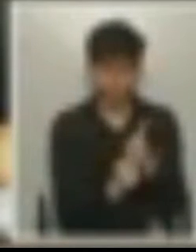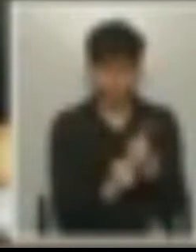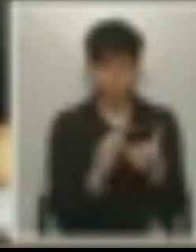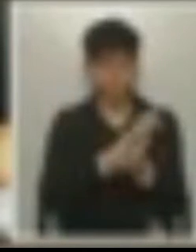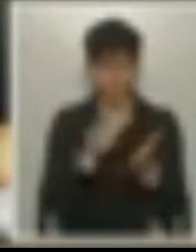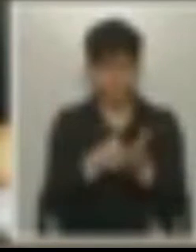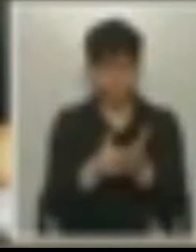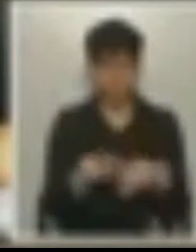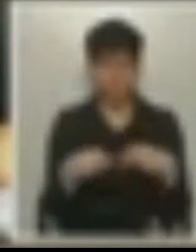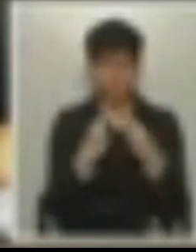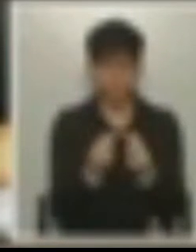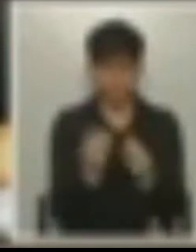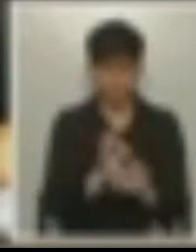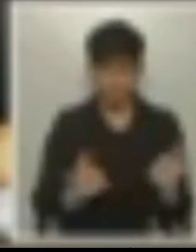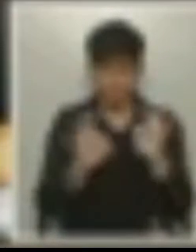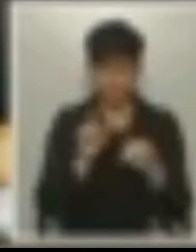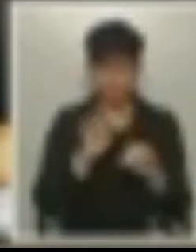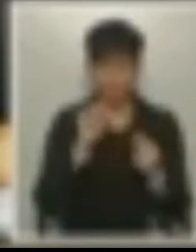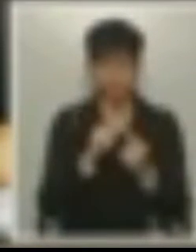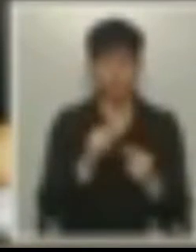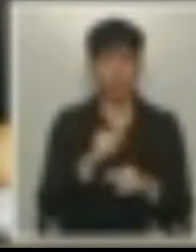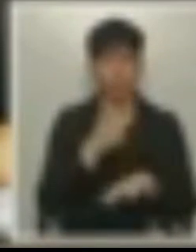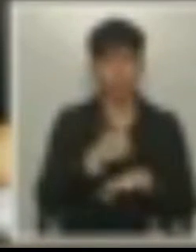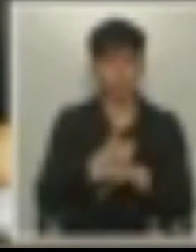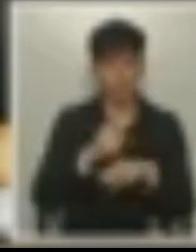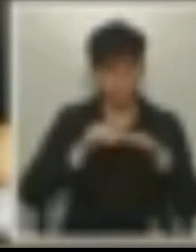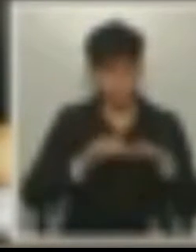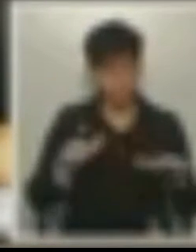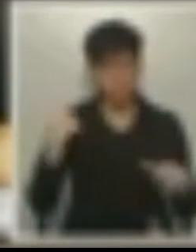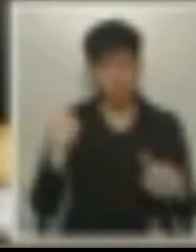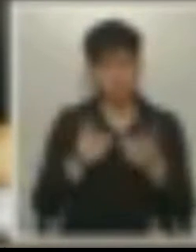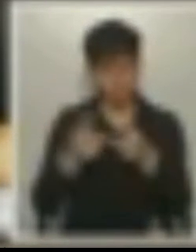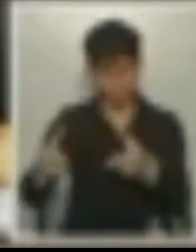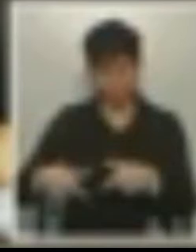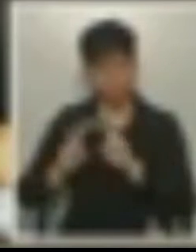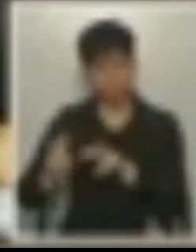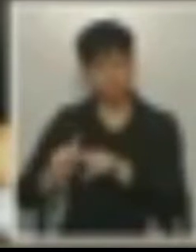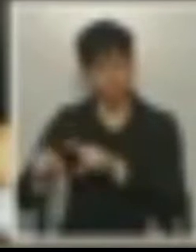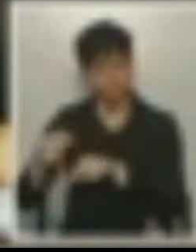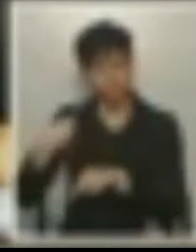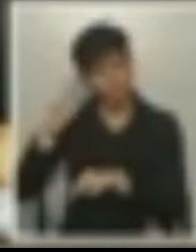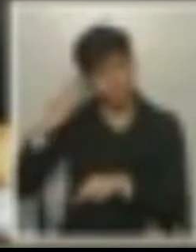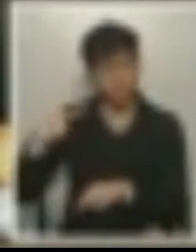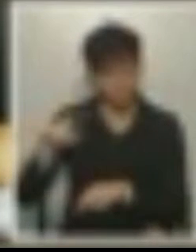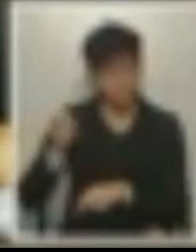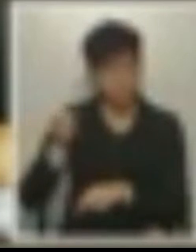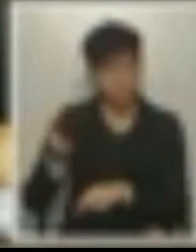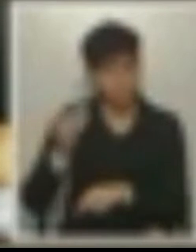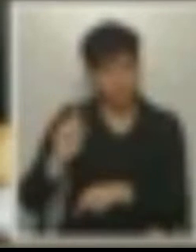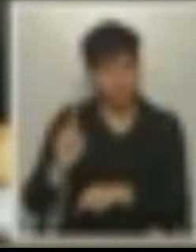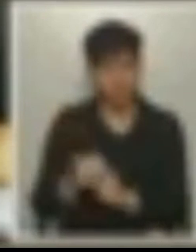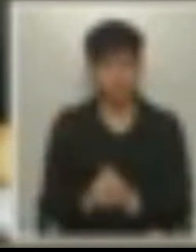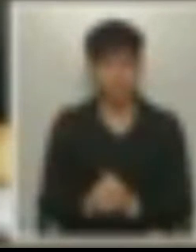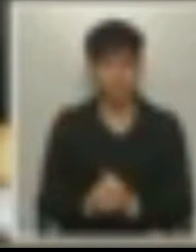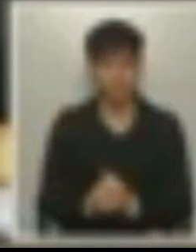คัญนะครับกับเรื่องของการกระจายอำนาจมาอย่างต่อเนื่องตลอดงานวิจัยหลายชิ้นเป็นข้อมูลที่เป็นประโยชน์มากนะครับแอบกระซิบไว้นิดนึงเสียงดังๆในสภา